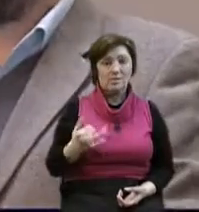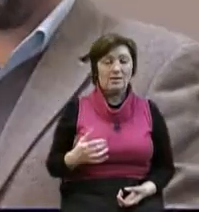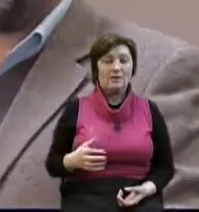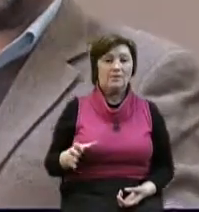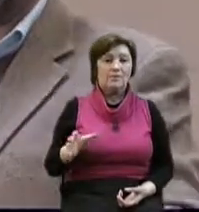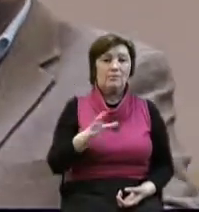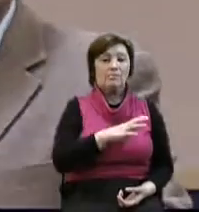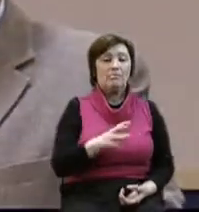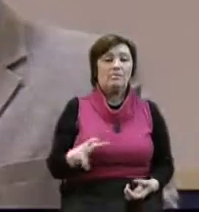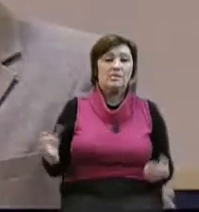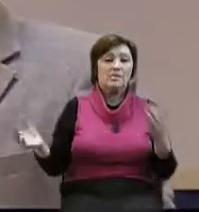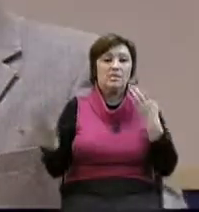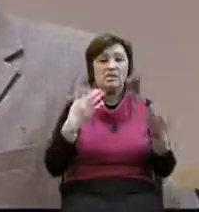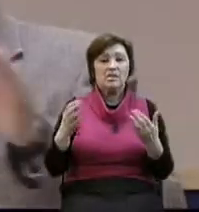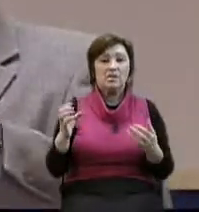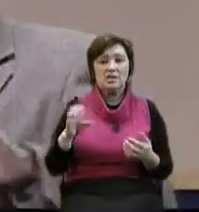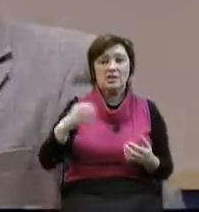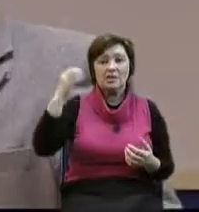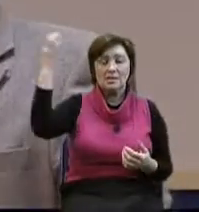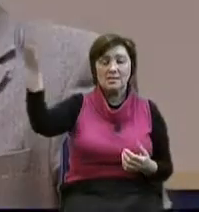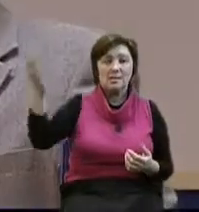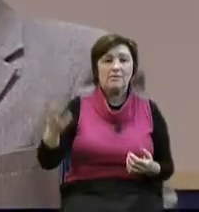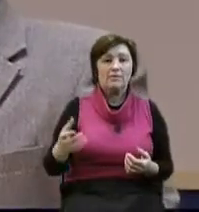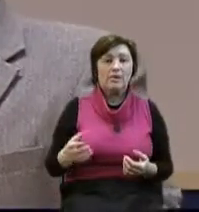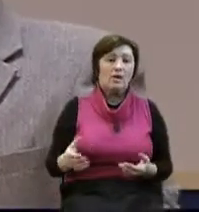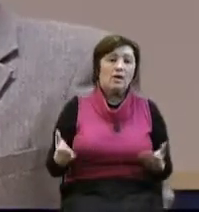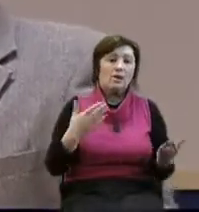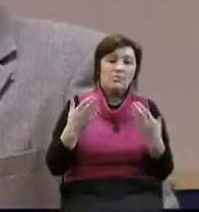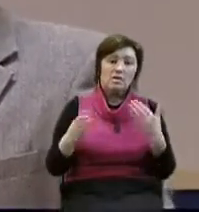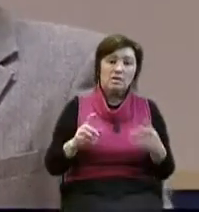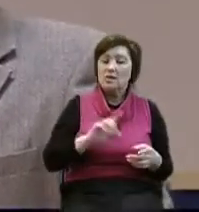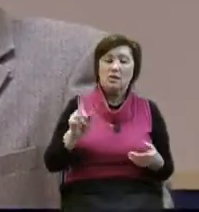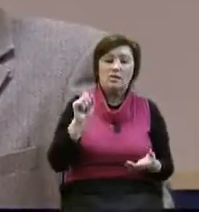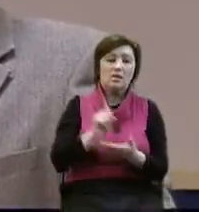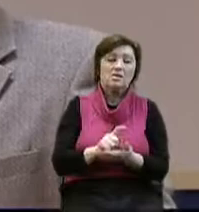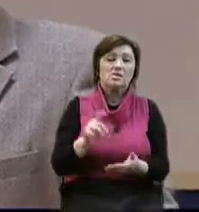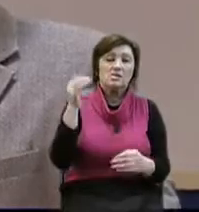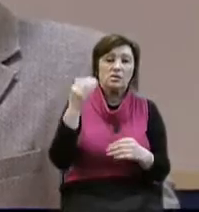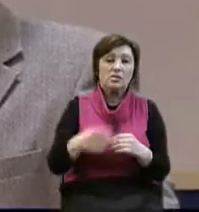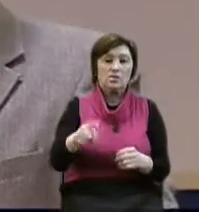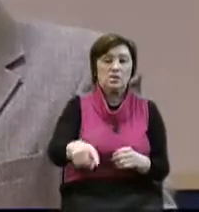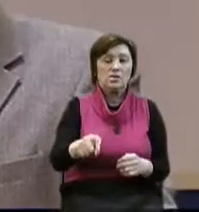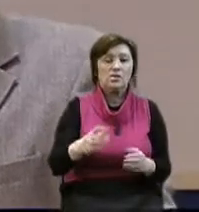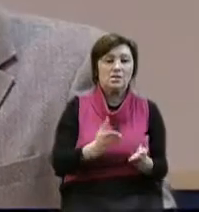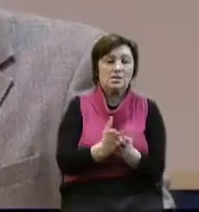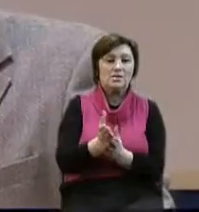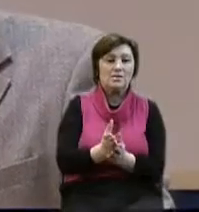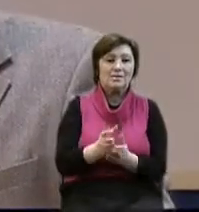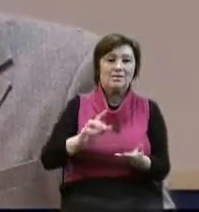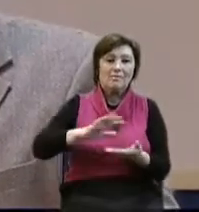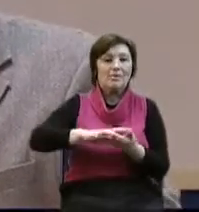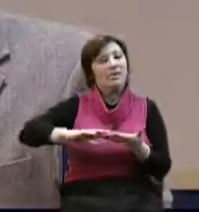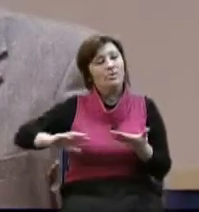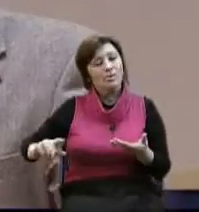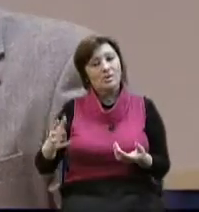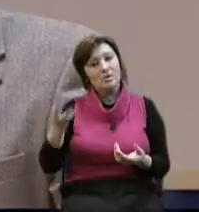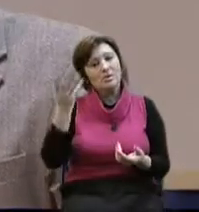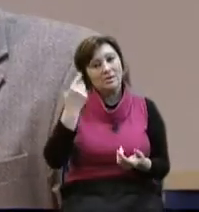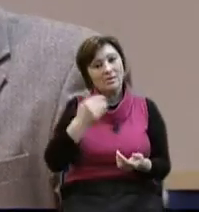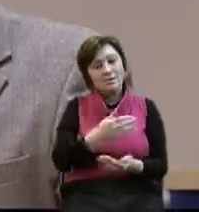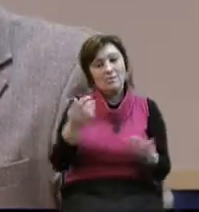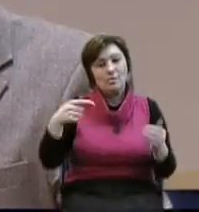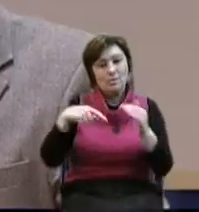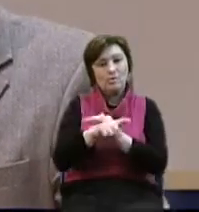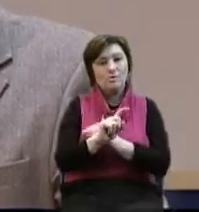пребывать в общении с Ним. И это общение не должно закончиться на богослужении. Мы должны продолжить это тогда, когда мы